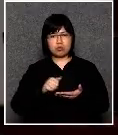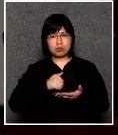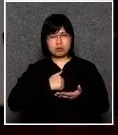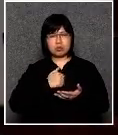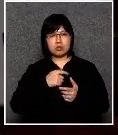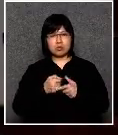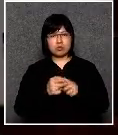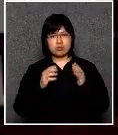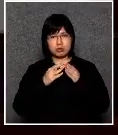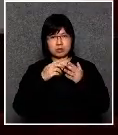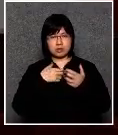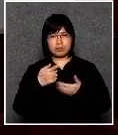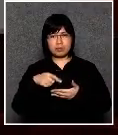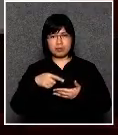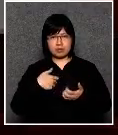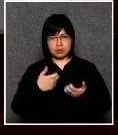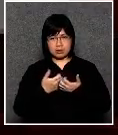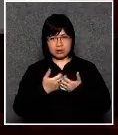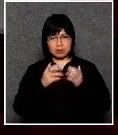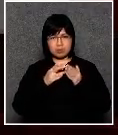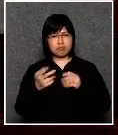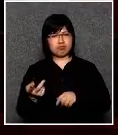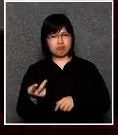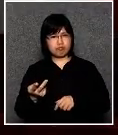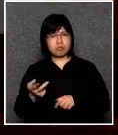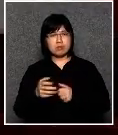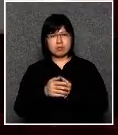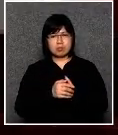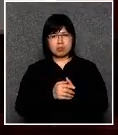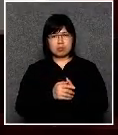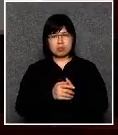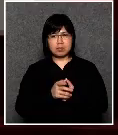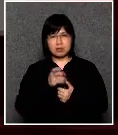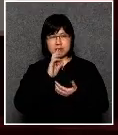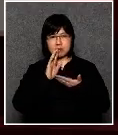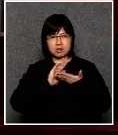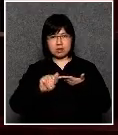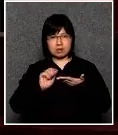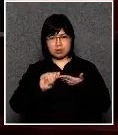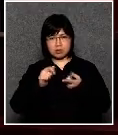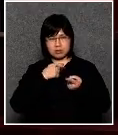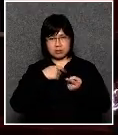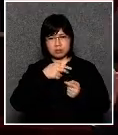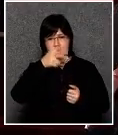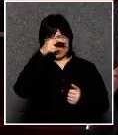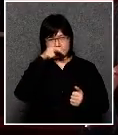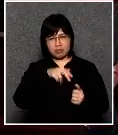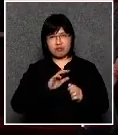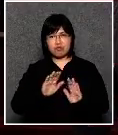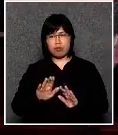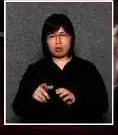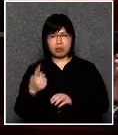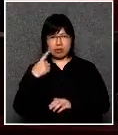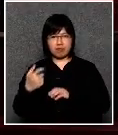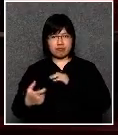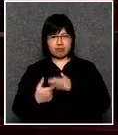同埋呢個審計署，我都要講嘅，因為呢兩個咧都屬於所謂澄清吏治、政治防腐嘅機構。